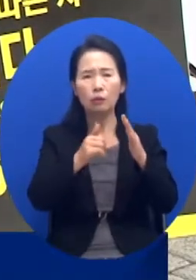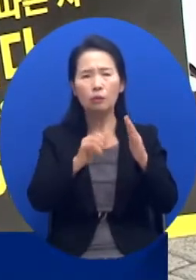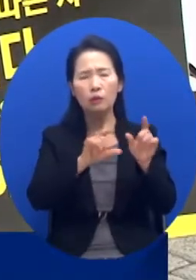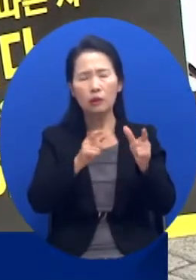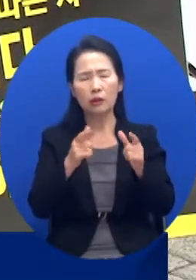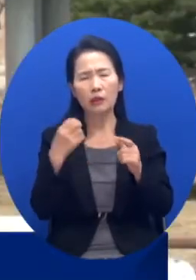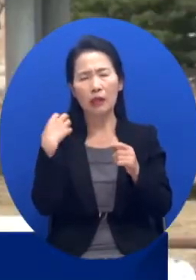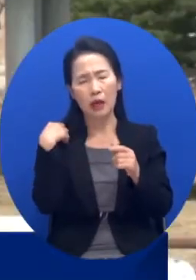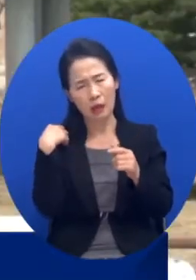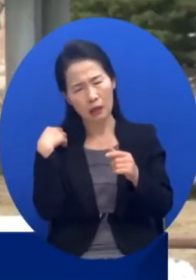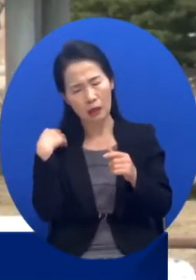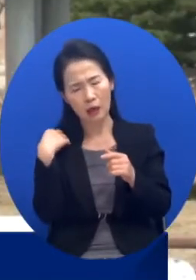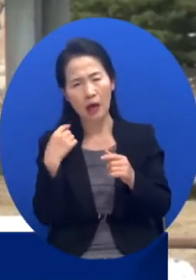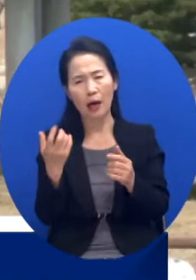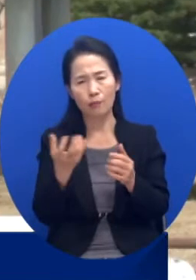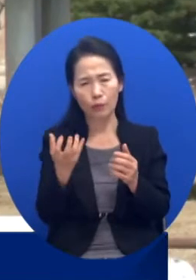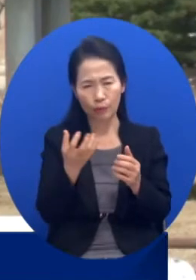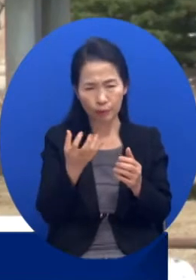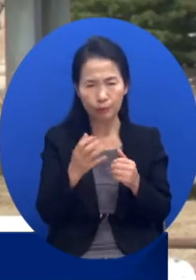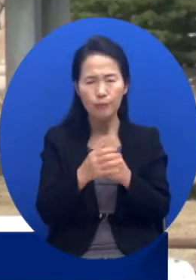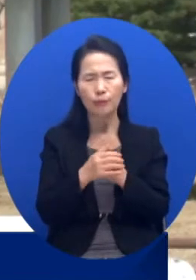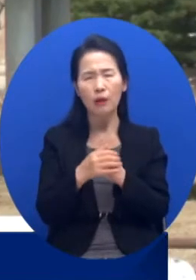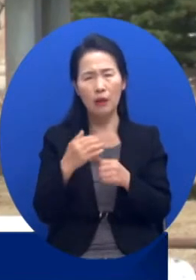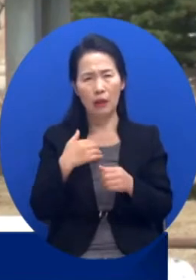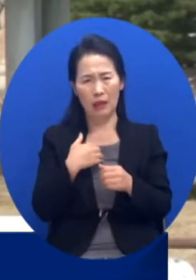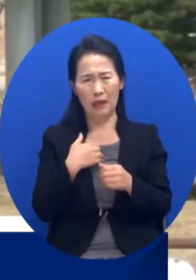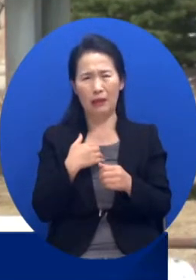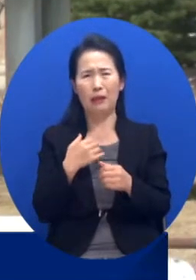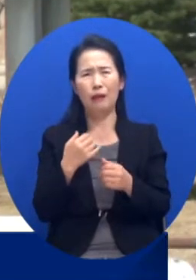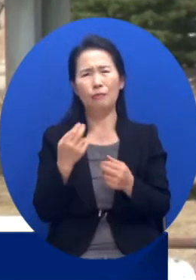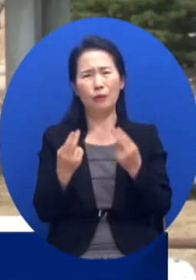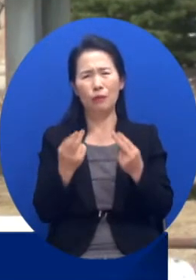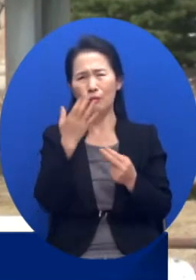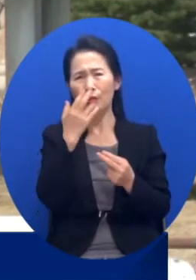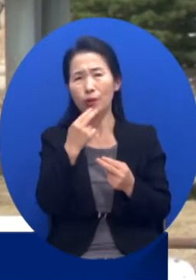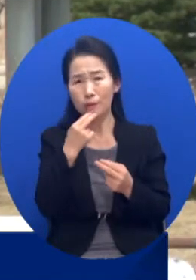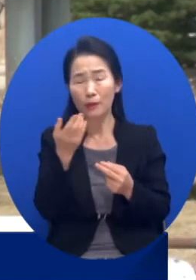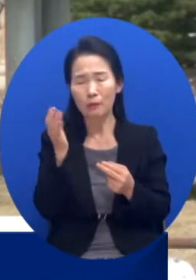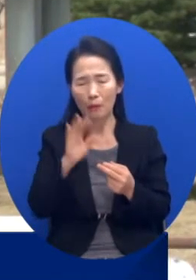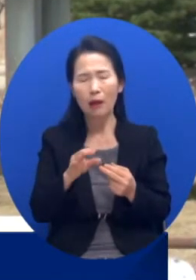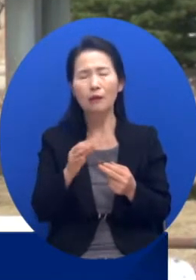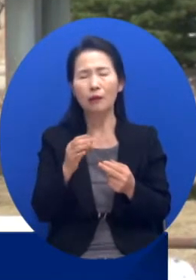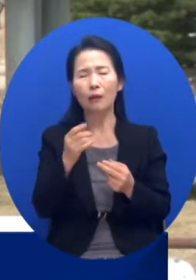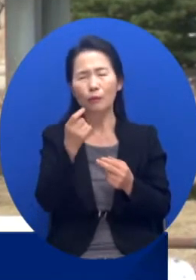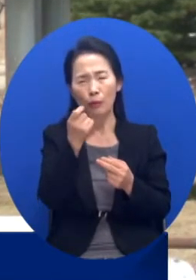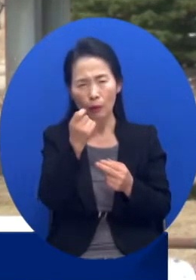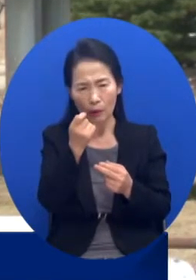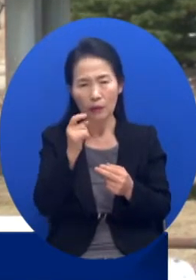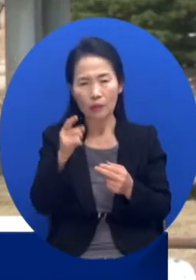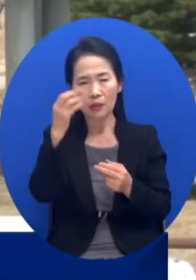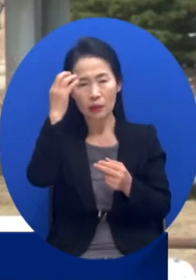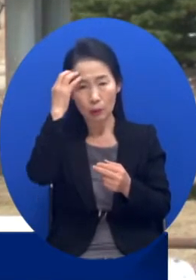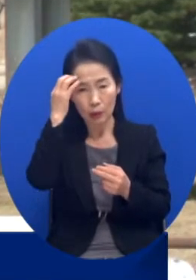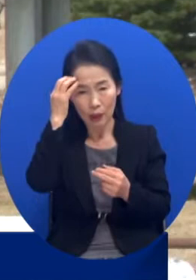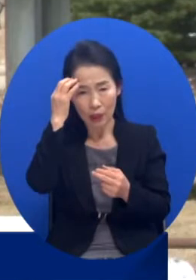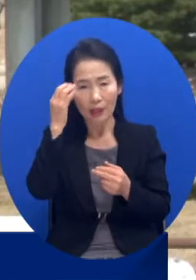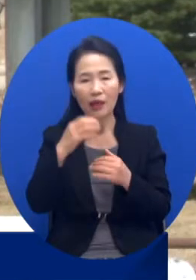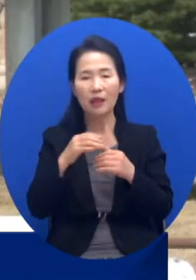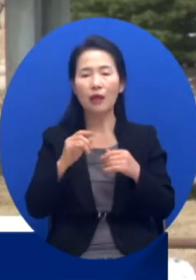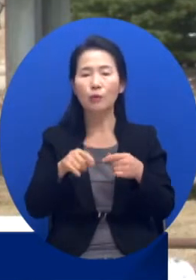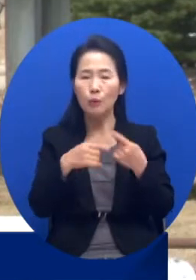당하는 아픔에 뭐 비교할 바가 아니죠. 그러나 조금이라도 그 고통에